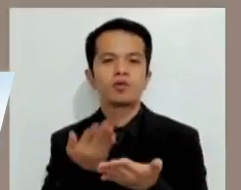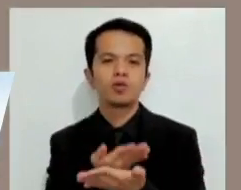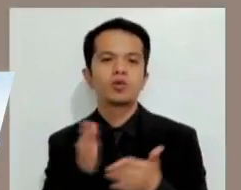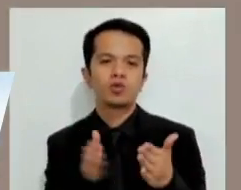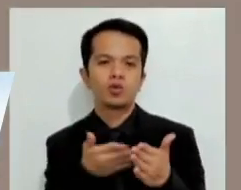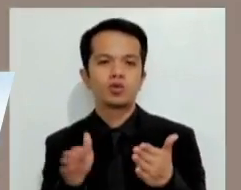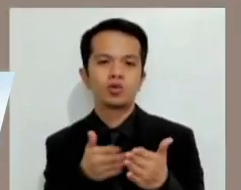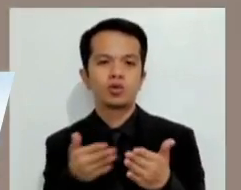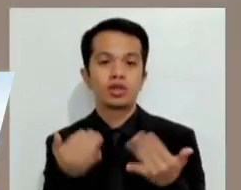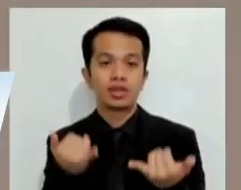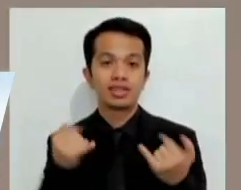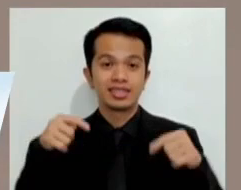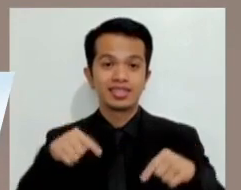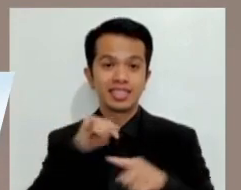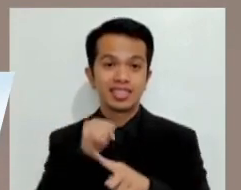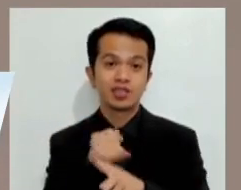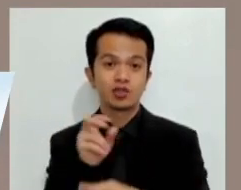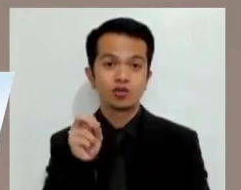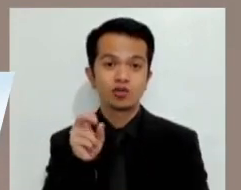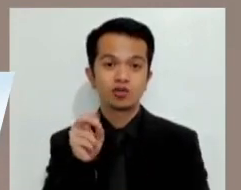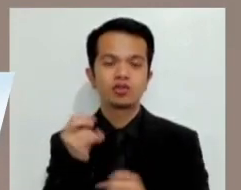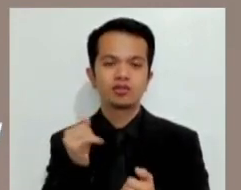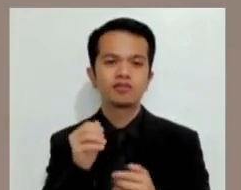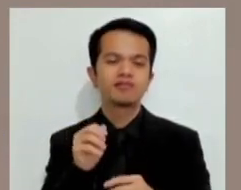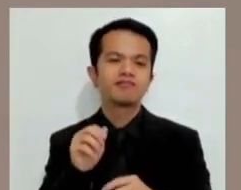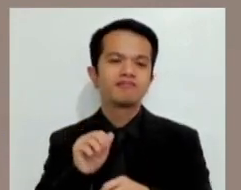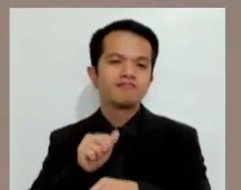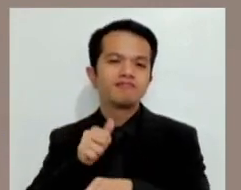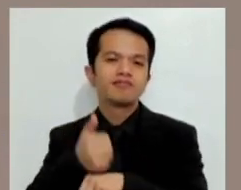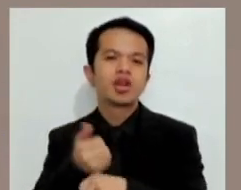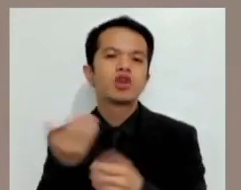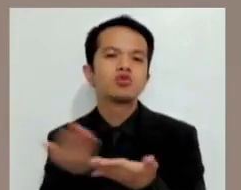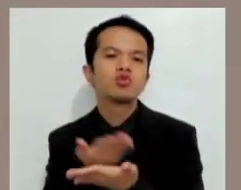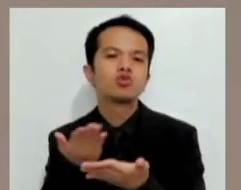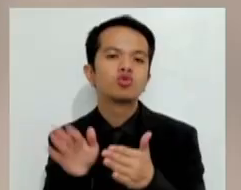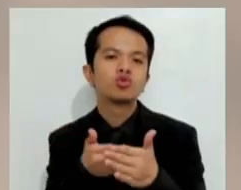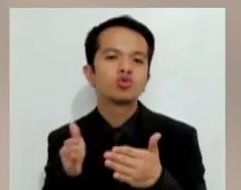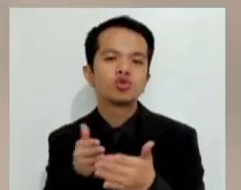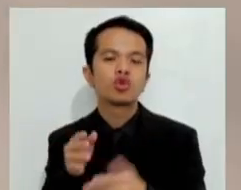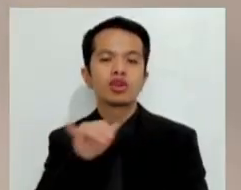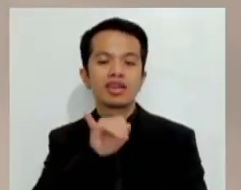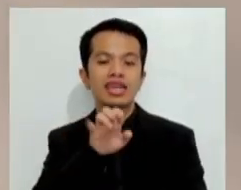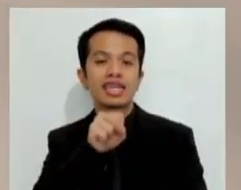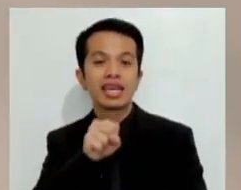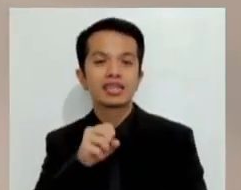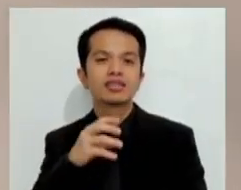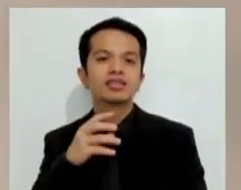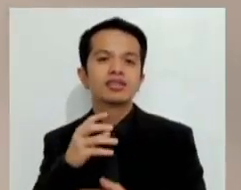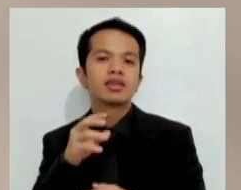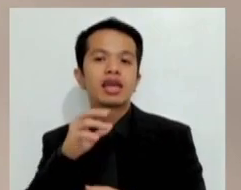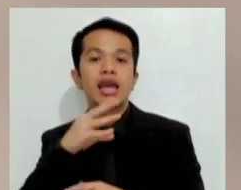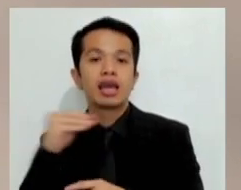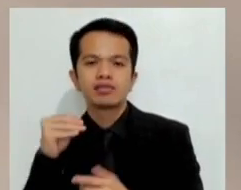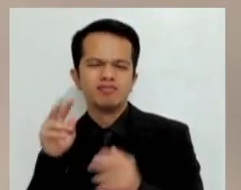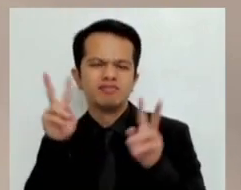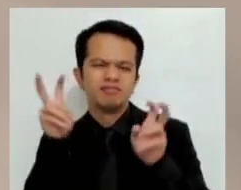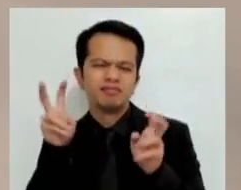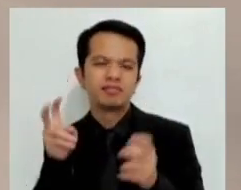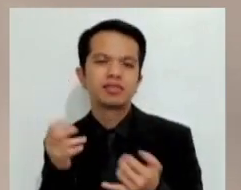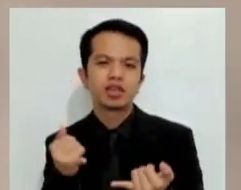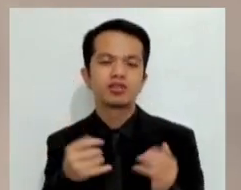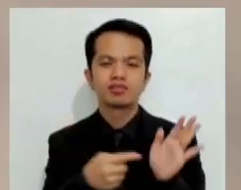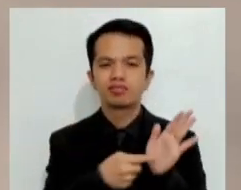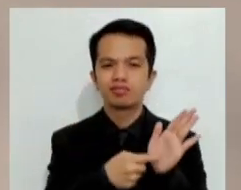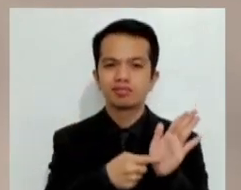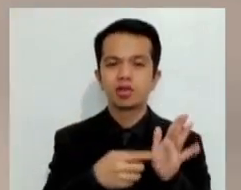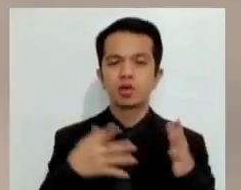This January 12, i-re-release ang new song niya na Yes and... Sa kanyang IG, may patis pa si Ariana wearing